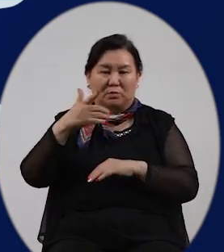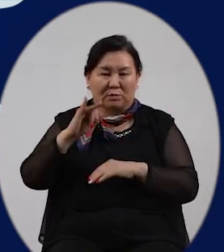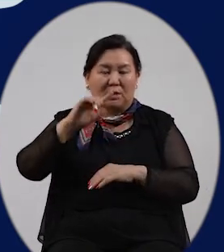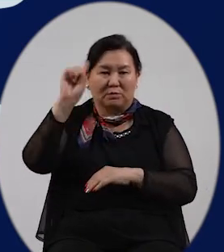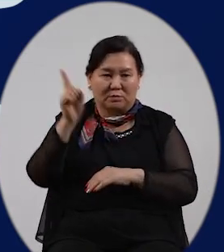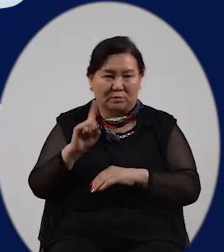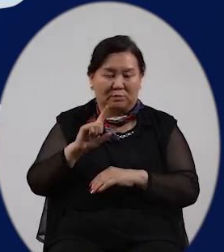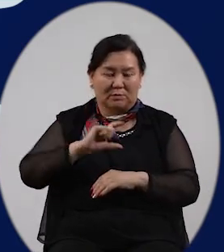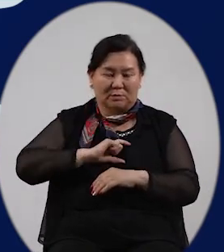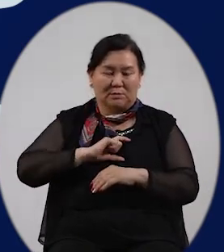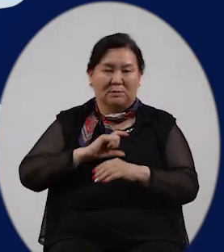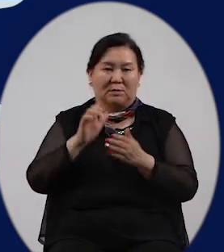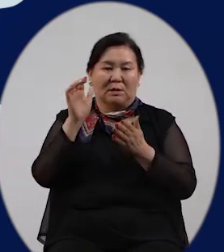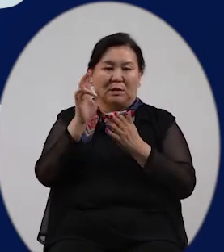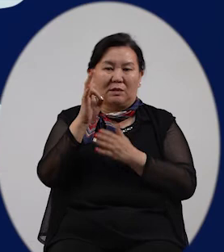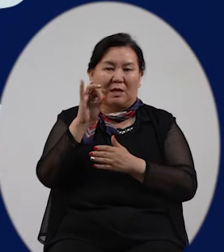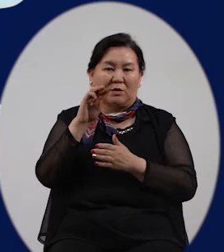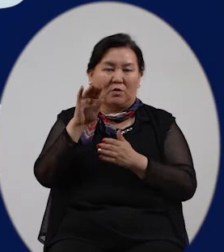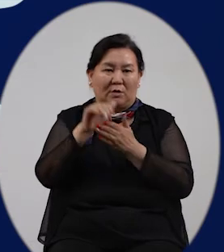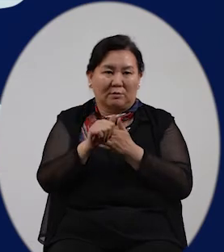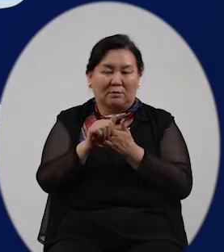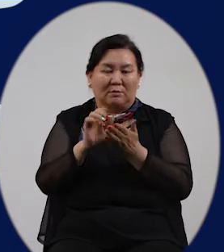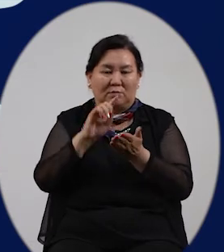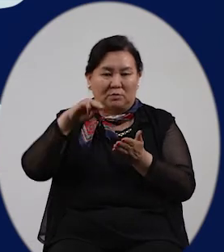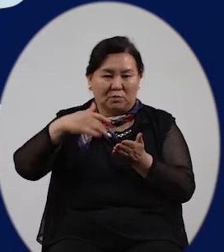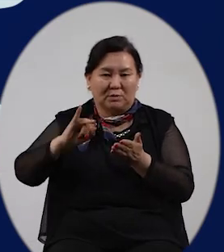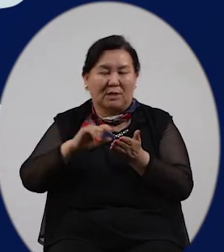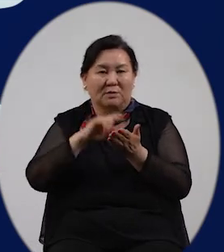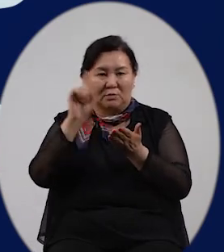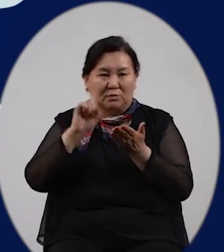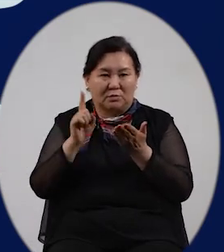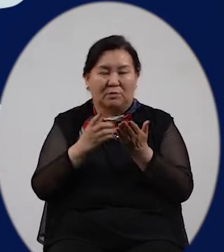эрхлэхээр заасан бол нотариатаар батлсан тусгай зөвшөөрлийн хуулбар.